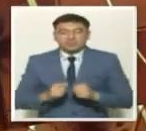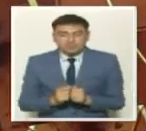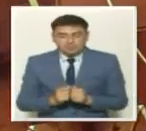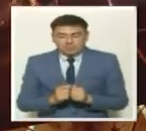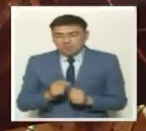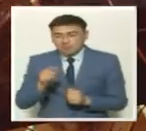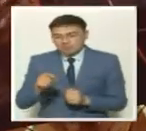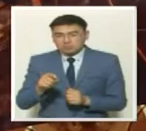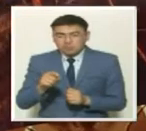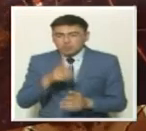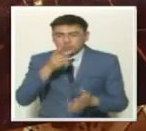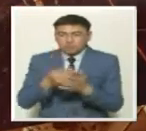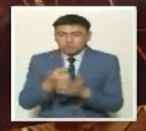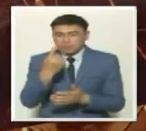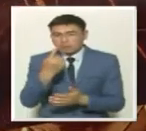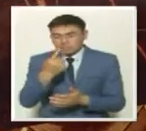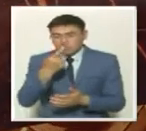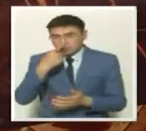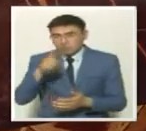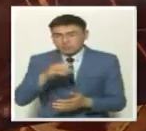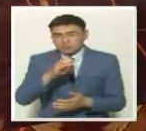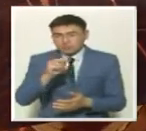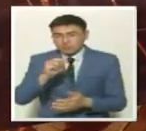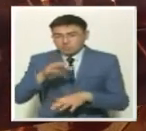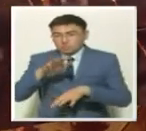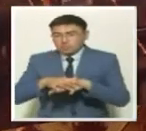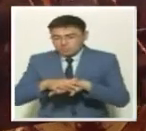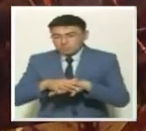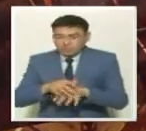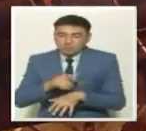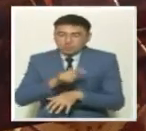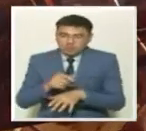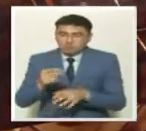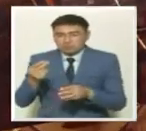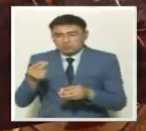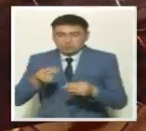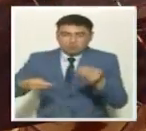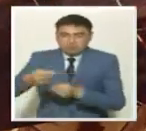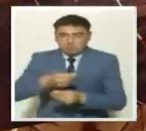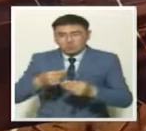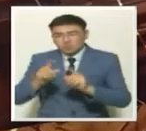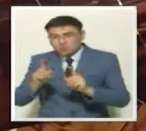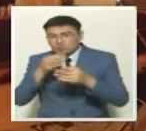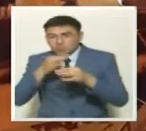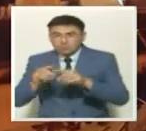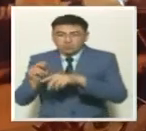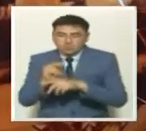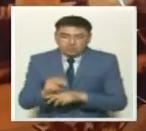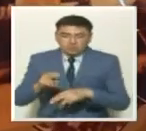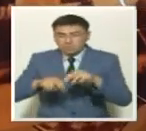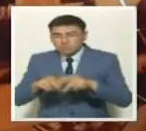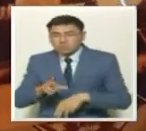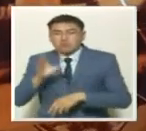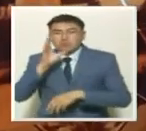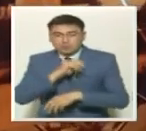бір есеп шот қағидаты бойынша жұмыс жасайды. Облыстағы көппәтерлі тұрғын үйлерді басқарудың жаңа нысанына көшу және алдағы жыл